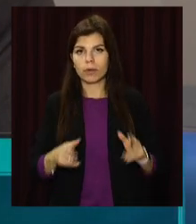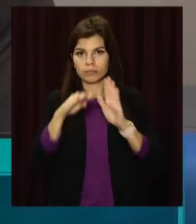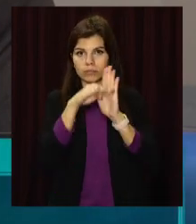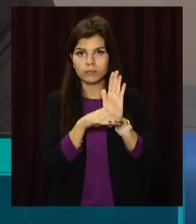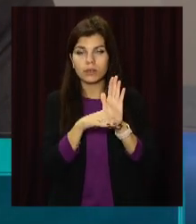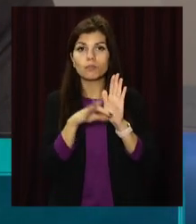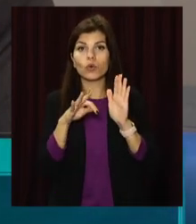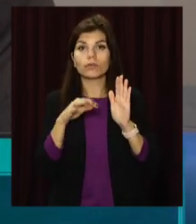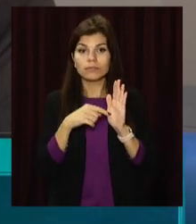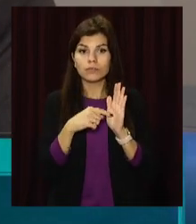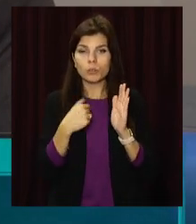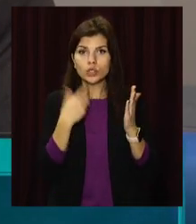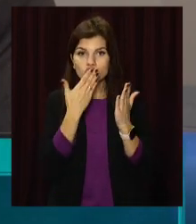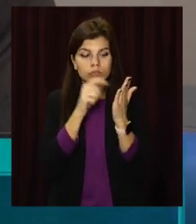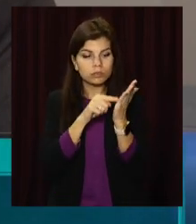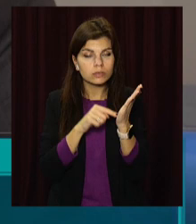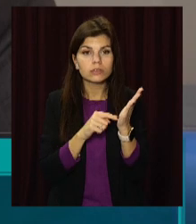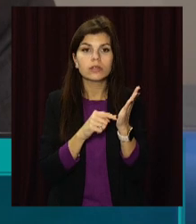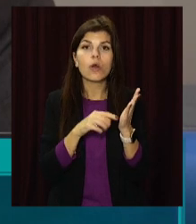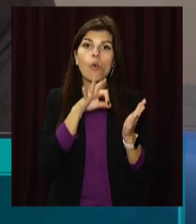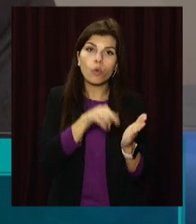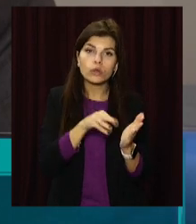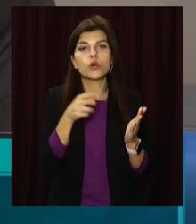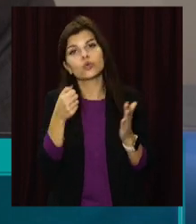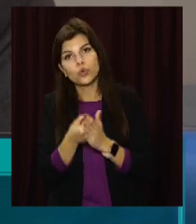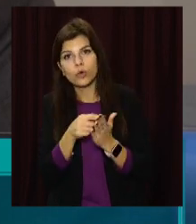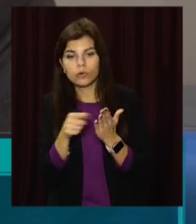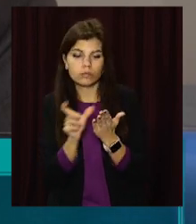по кримінальному кодексу ми читаємо – от і до. Не більше, але